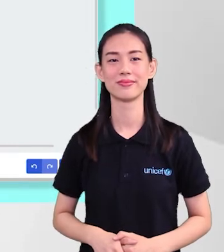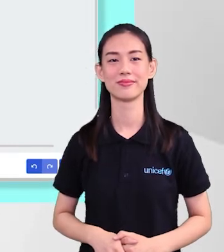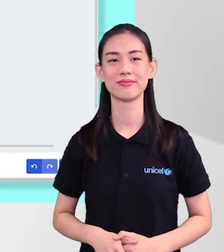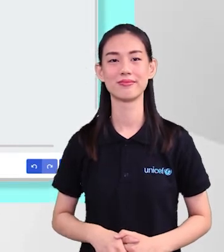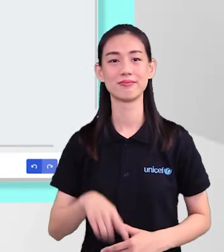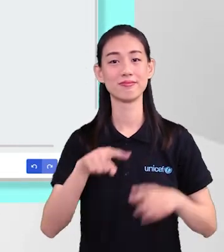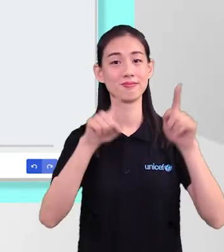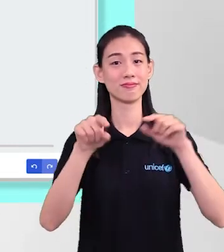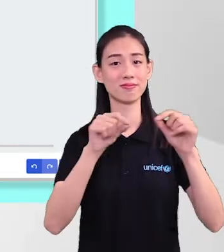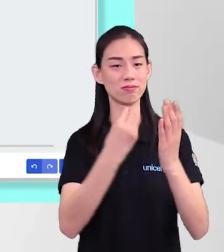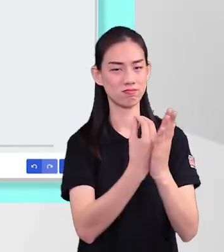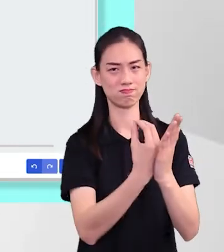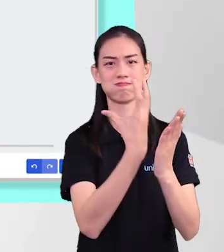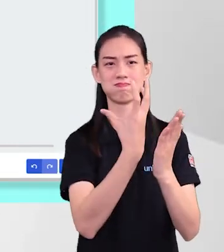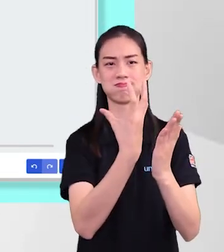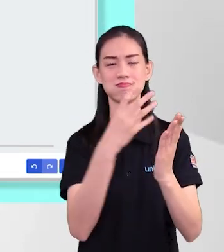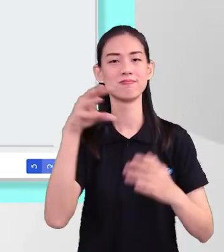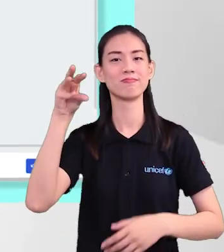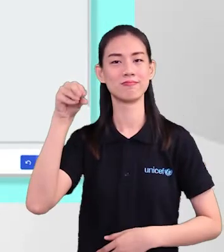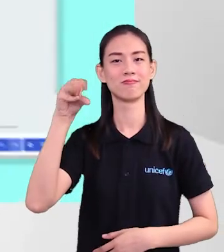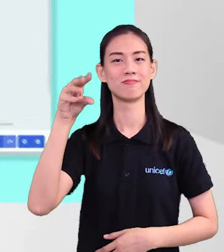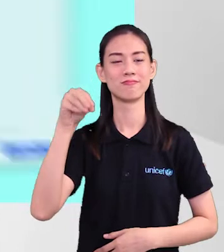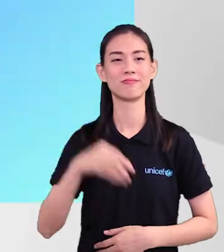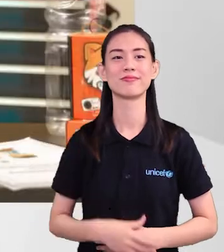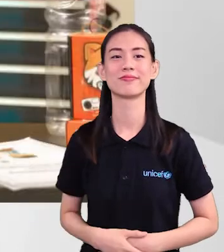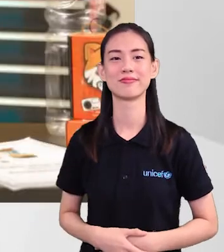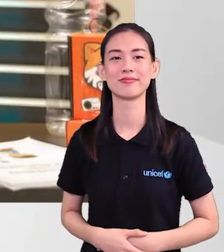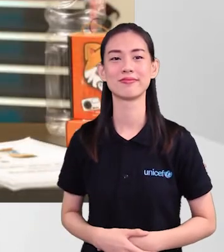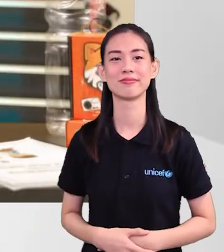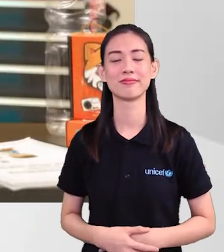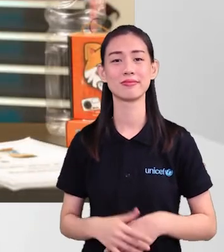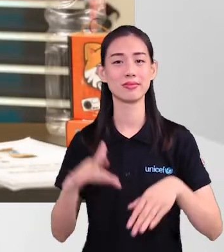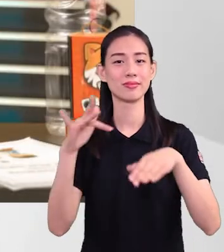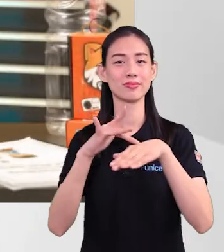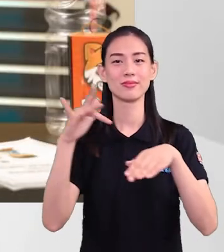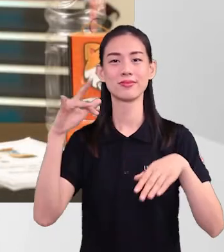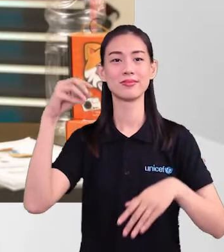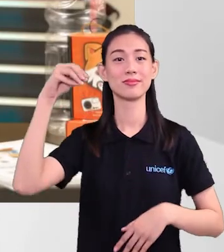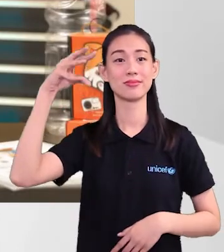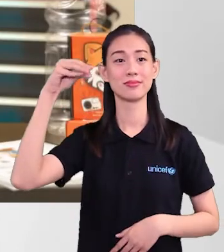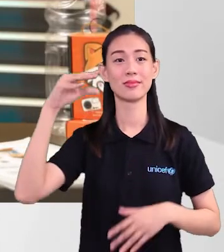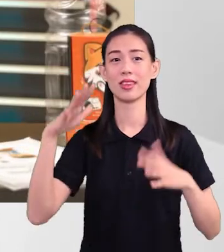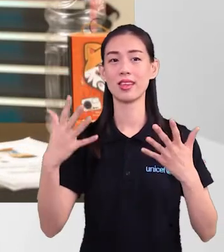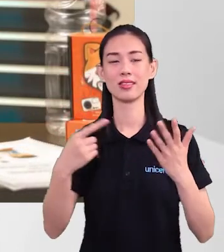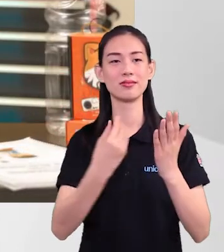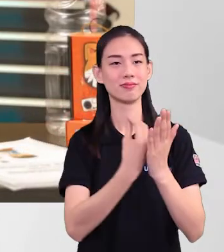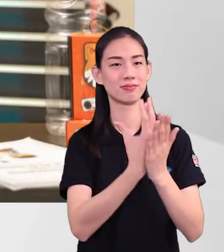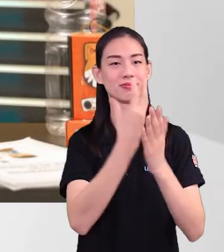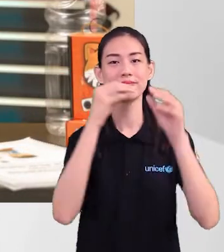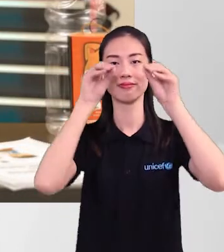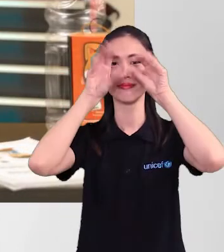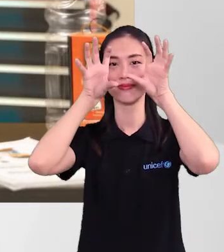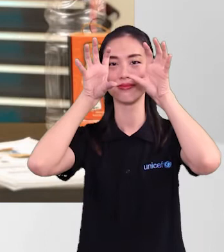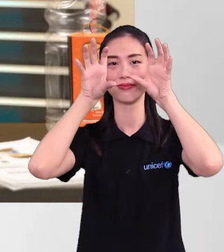Ini akan memaparkan suhu pada LED pada papan Microbit. Sekarang kita nak gunakan penderia cahaya untuk memasang lampu LED pada mata